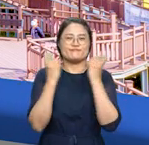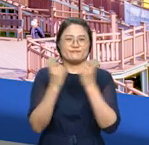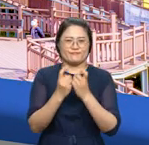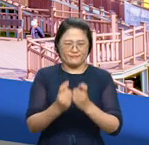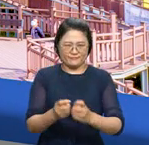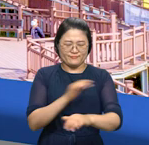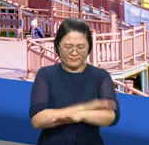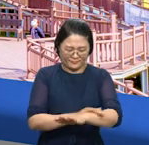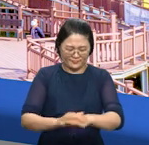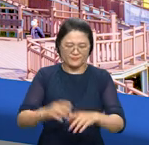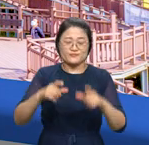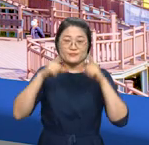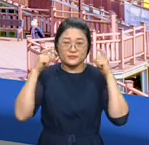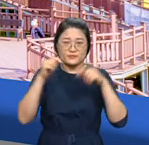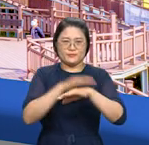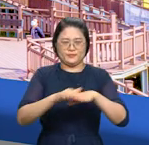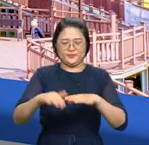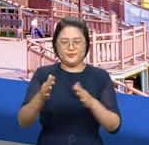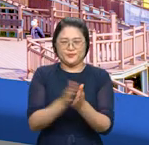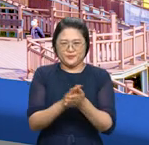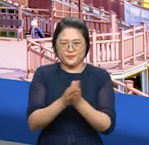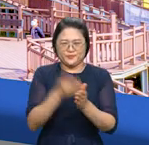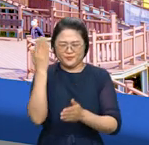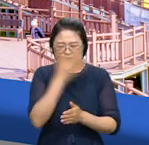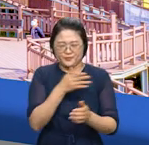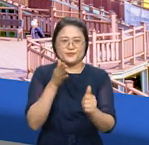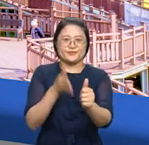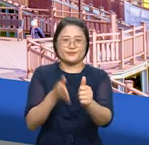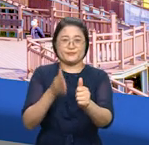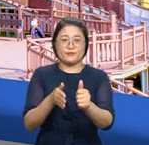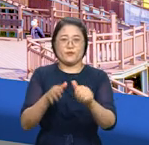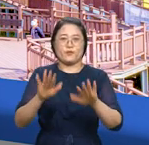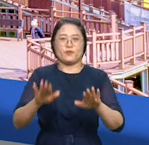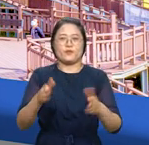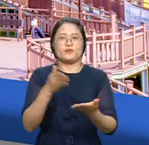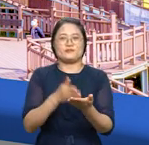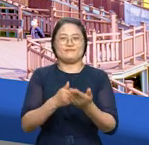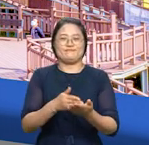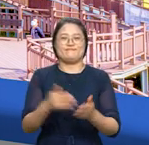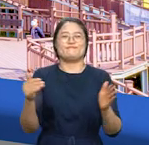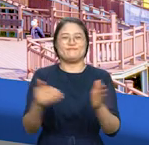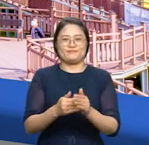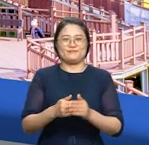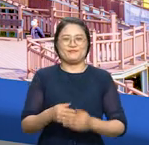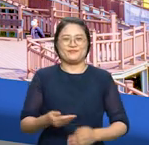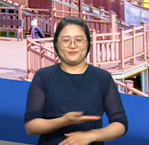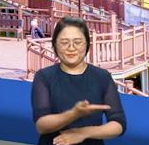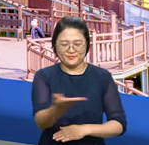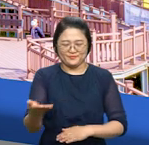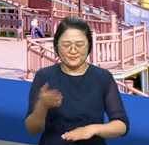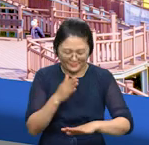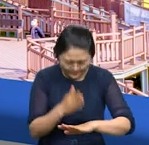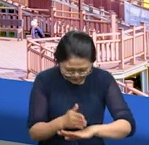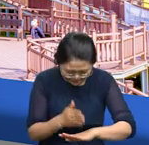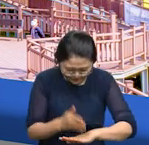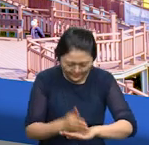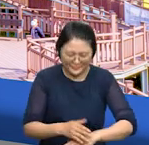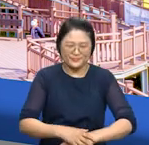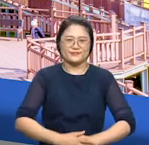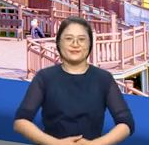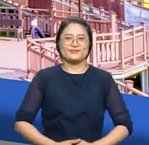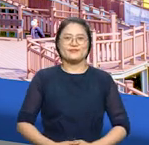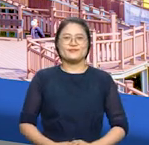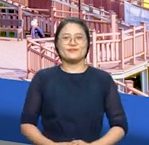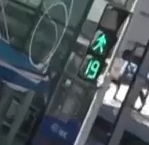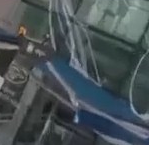철저히 지켜져야 한다는 점 염두에 두시길 바라며 오늘 준비한 시정 뉴스 마치겠습니다. 시청해주신 여러분 고맙습니다.